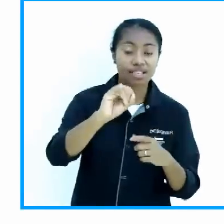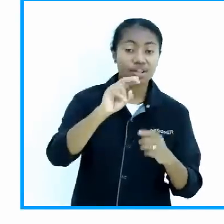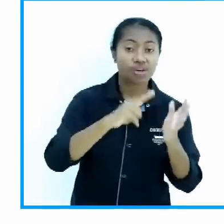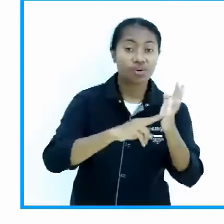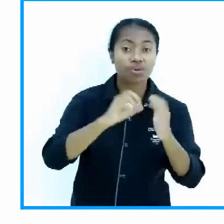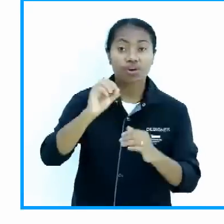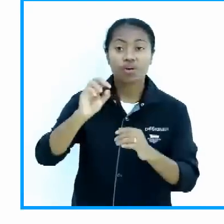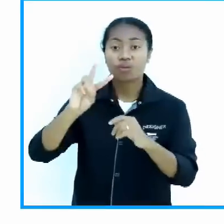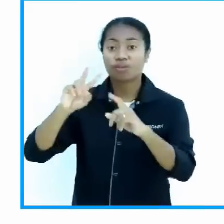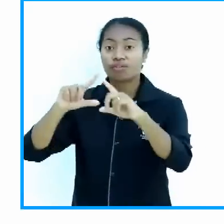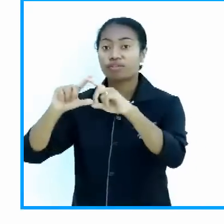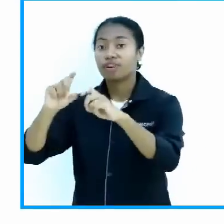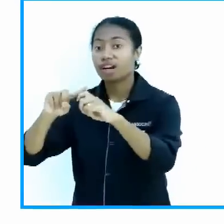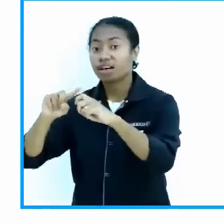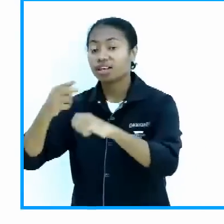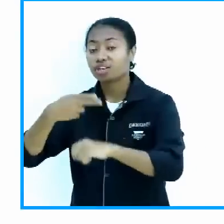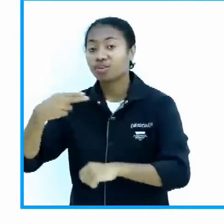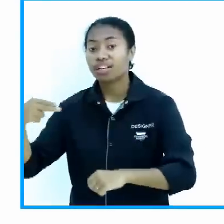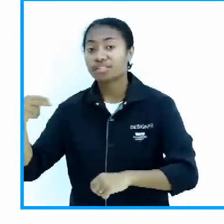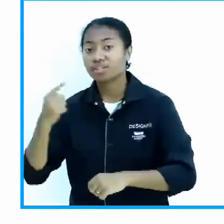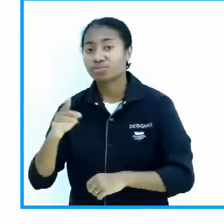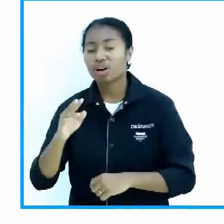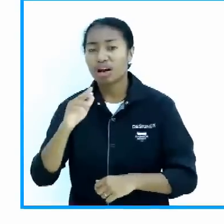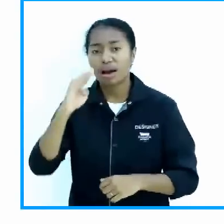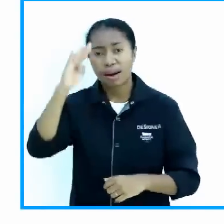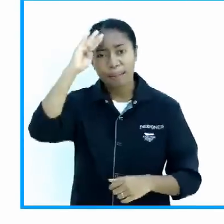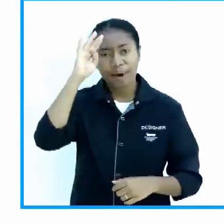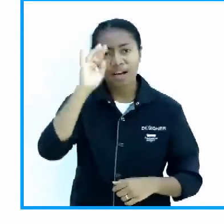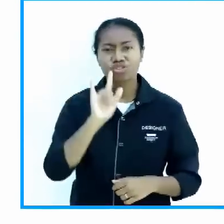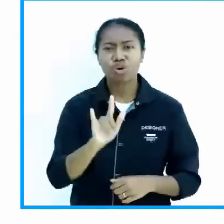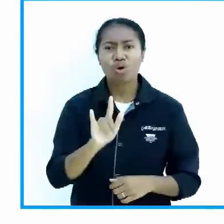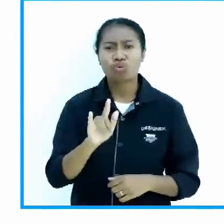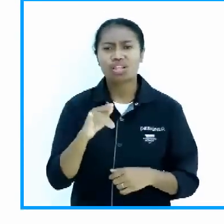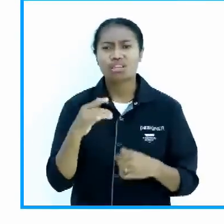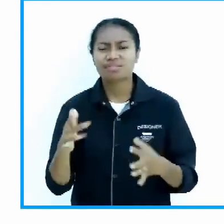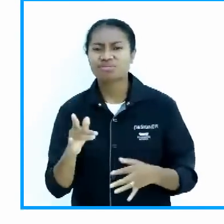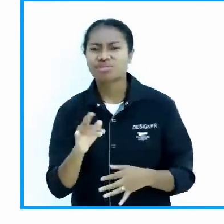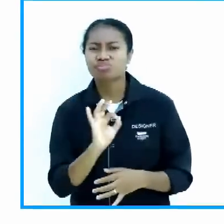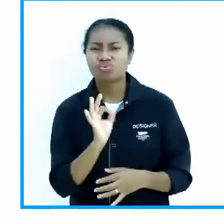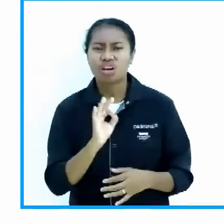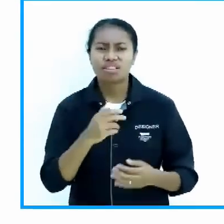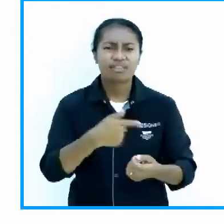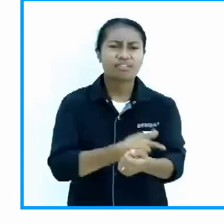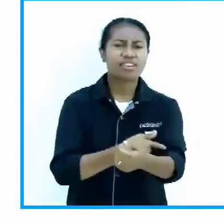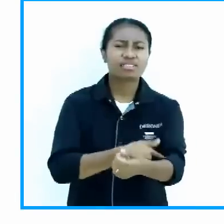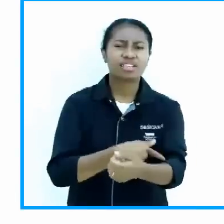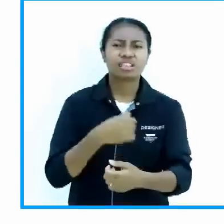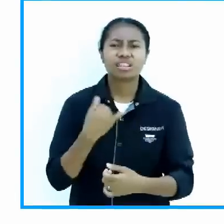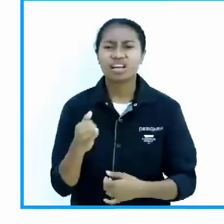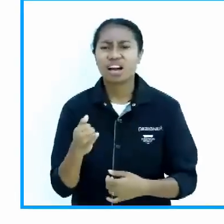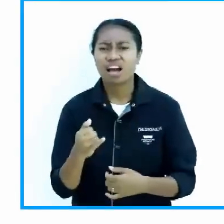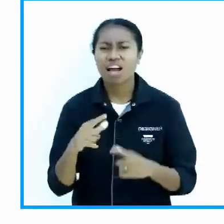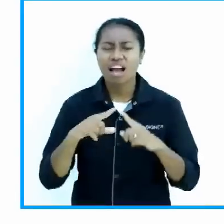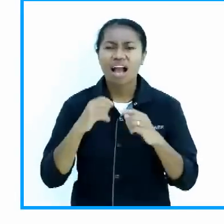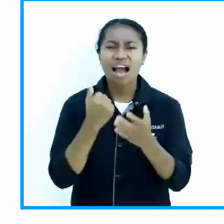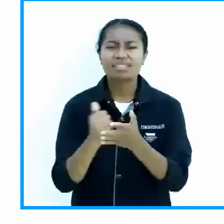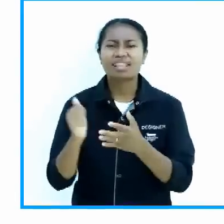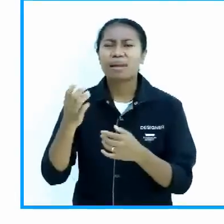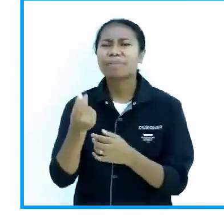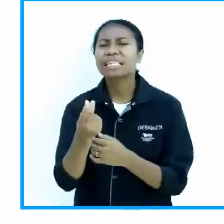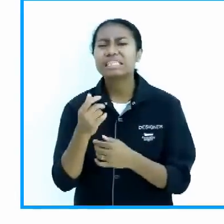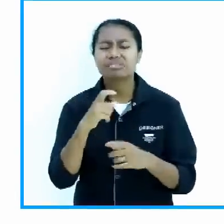Jadi Indonesia itu juga beli, Pak Jokowi dan jajarannya itu bukan beli vaksin asal beli, cari yang paling murah lah, cari yang paling ini, bukan